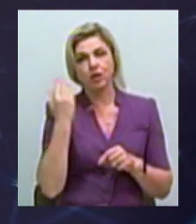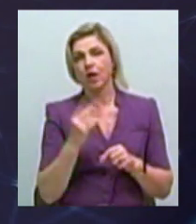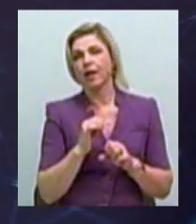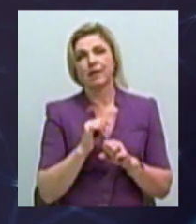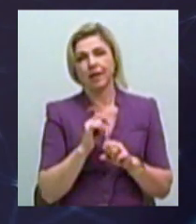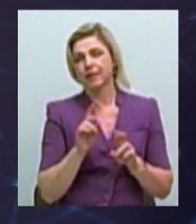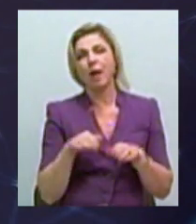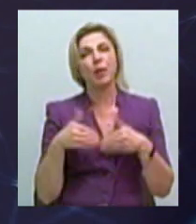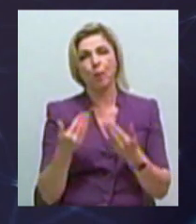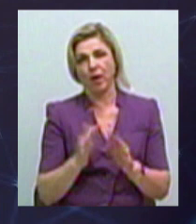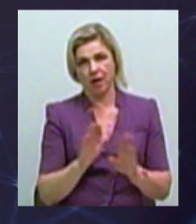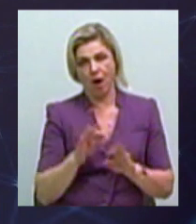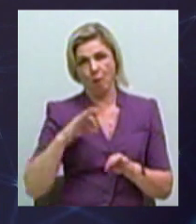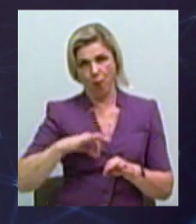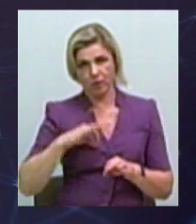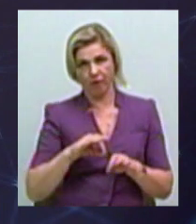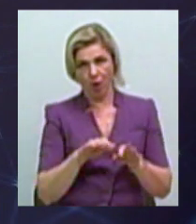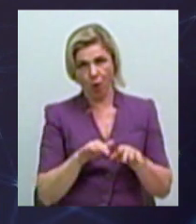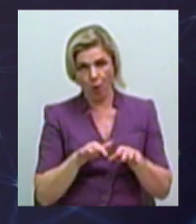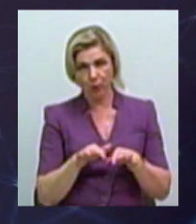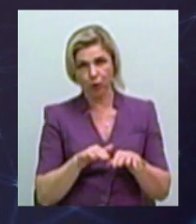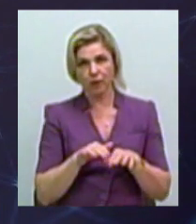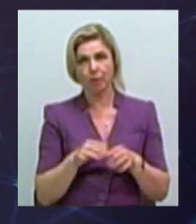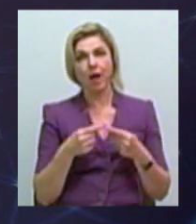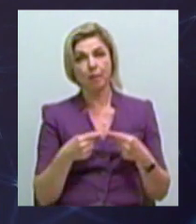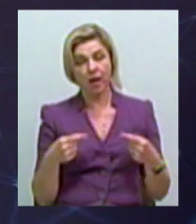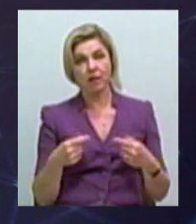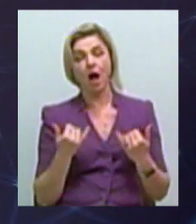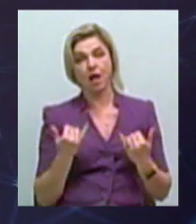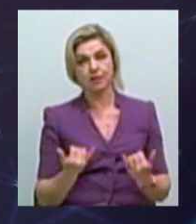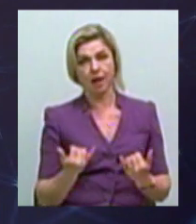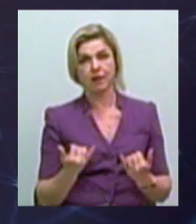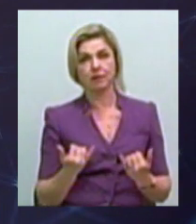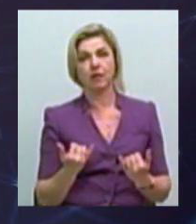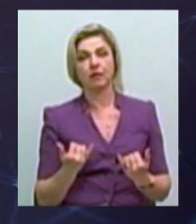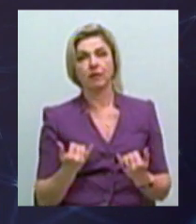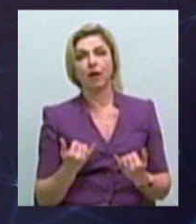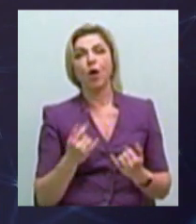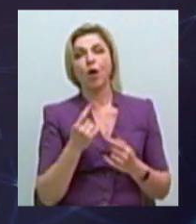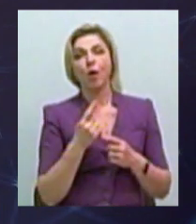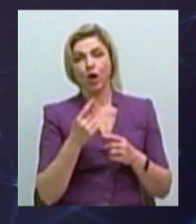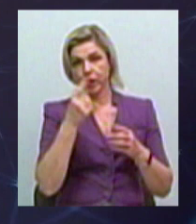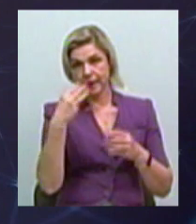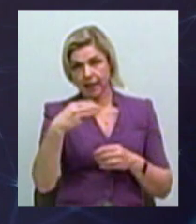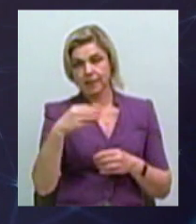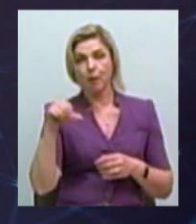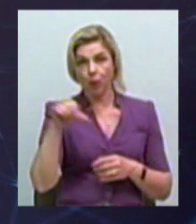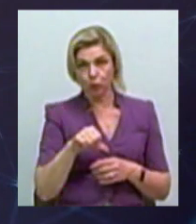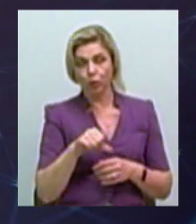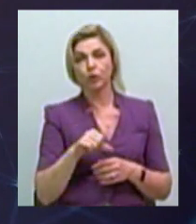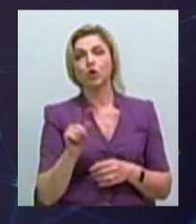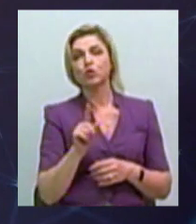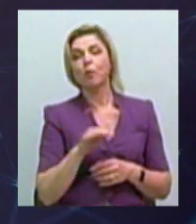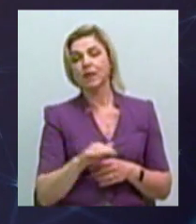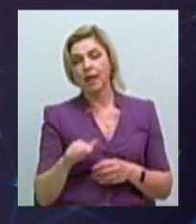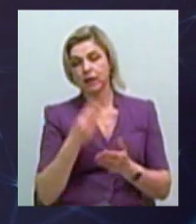деякі науковці взагалі користуватися цим всіми приладами, але зараз, в принципі, півгодини дитині для того, щоб показати